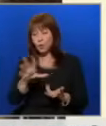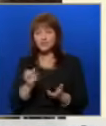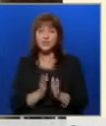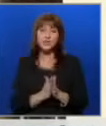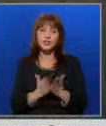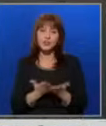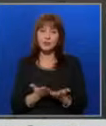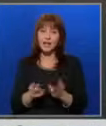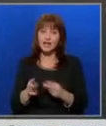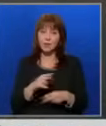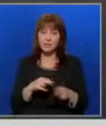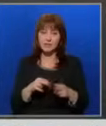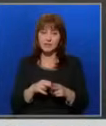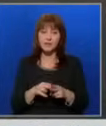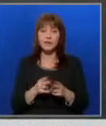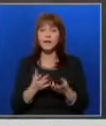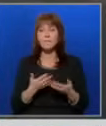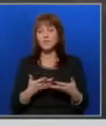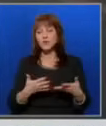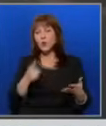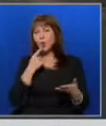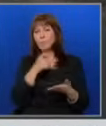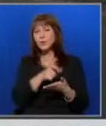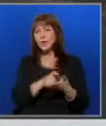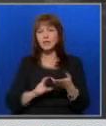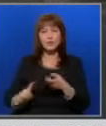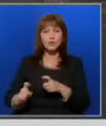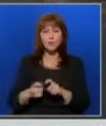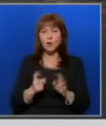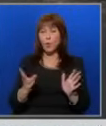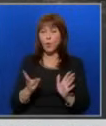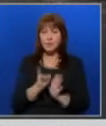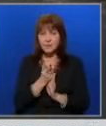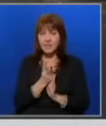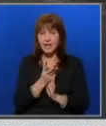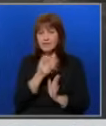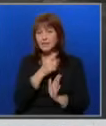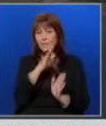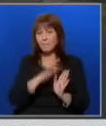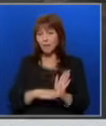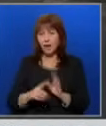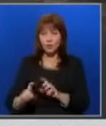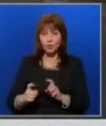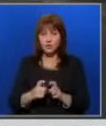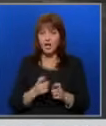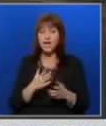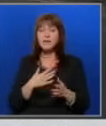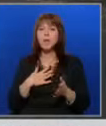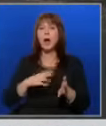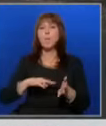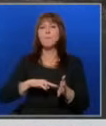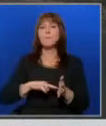на комисията. Ние много бюлетини оспорихме, към 18 бюлетини, те по-малко оспориха. Има